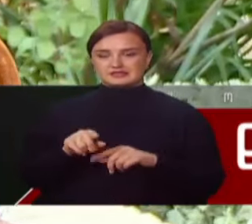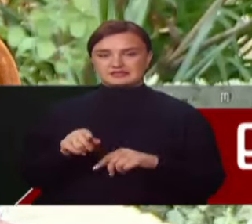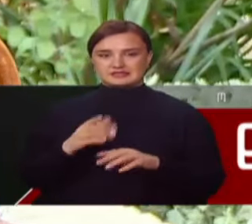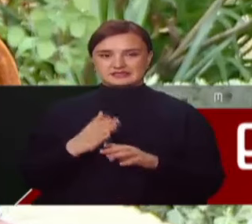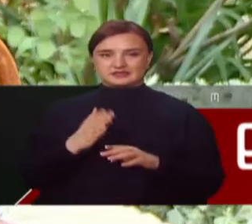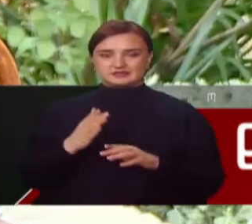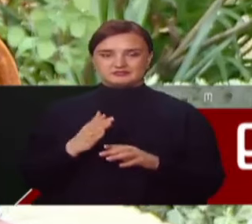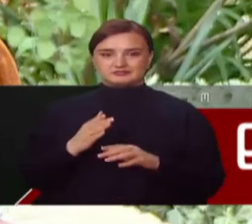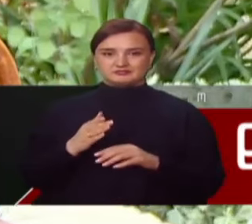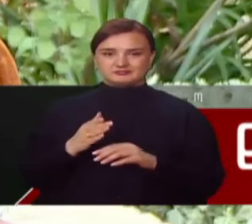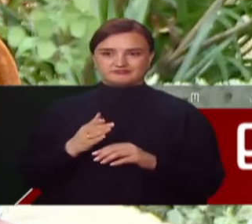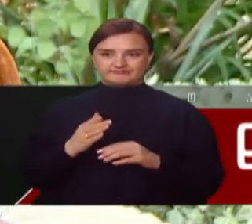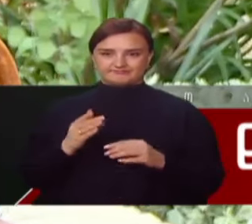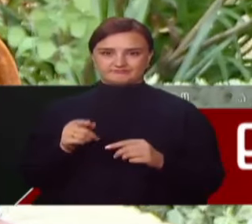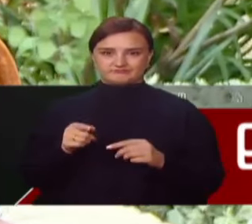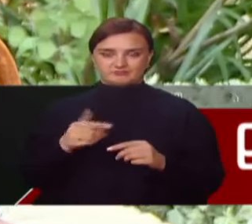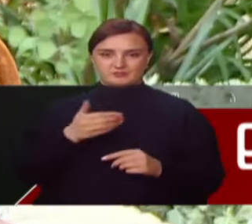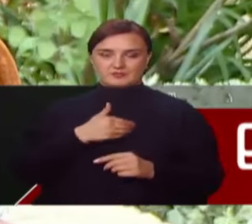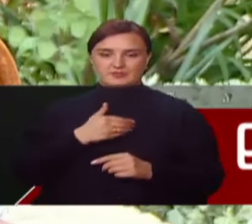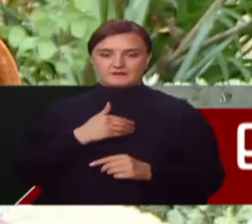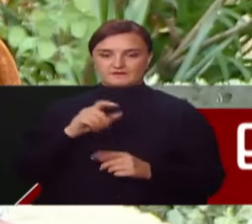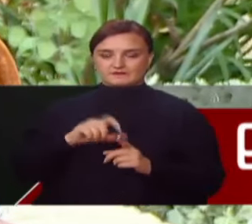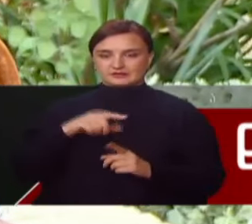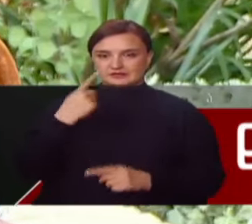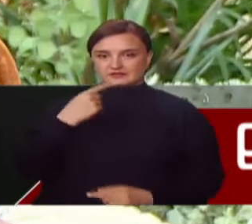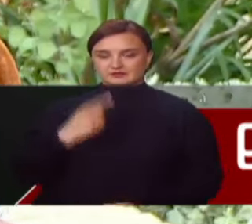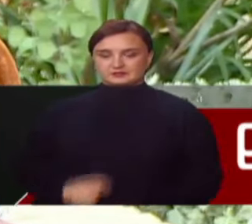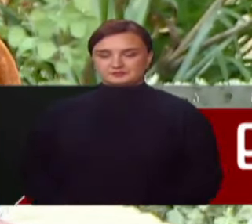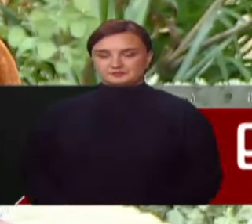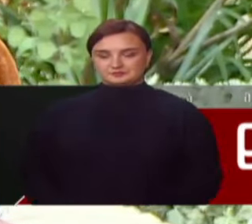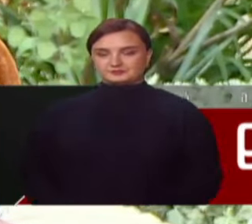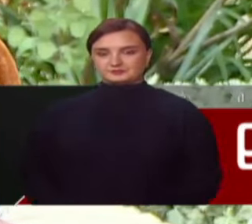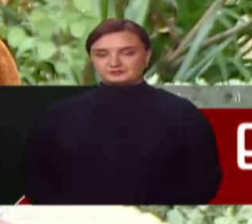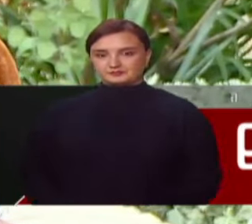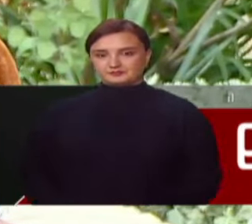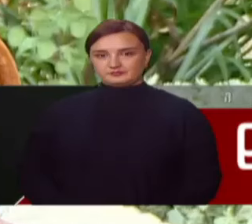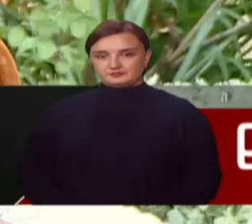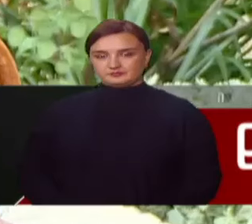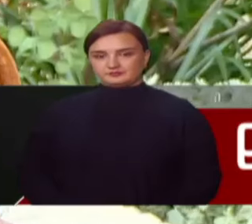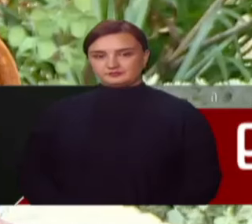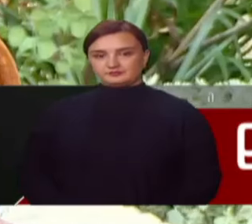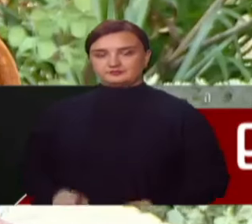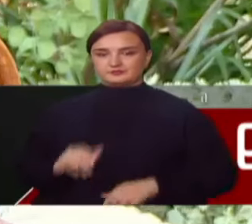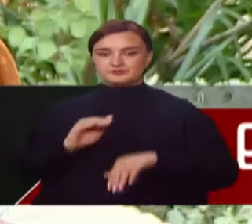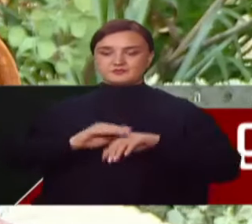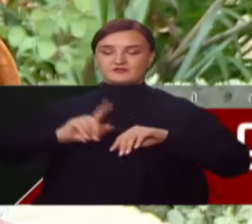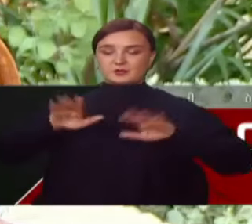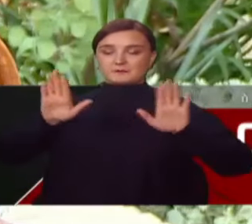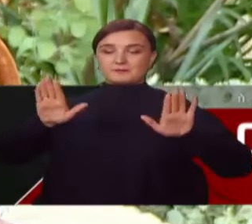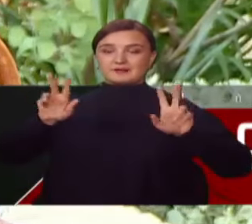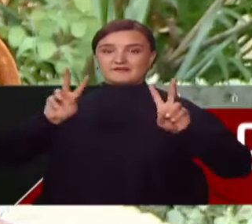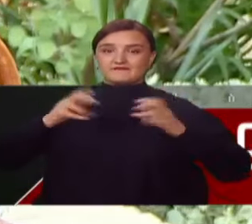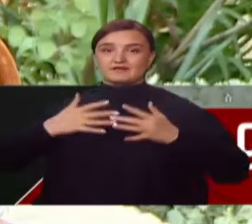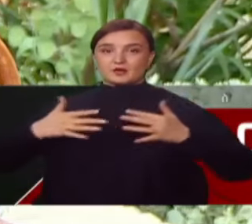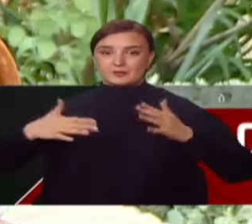გახლავთ და აქვე მინდა აღვნიშნო ის ფაქტიც, რომ მე ფრინველეებისათვის